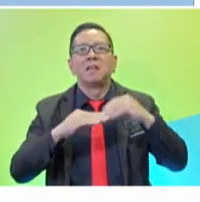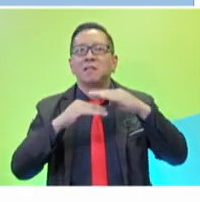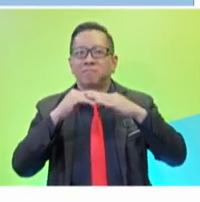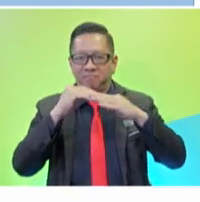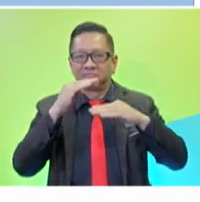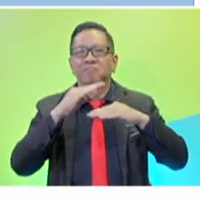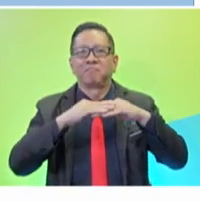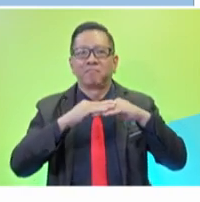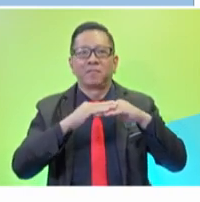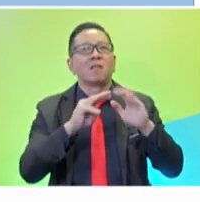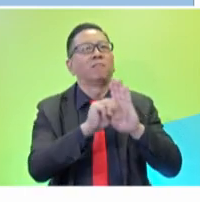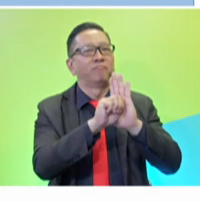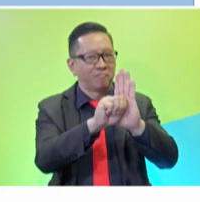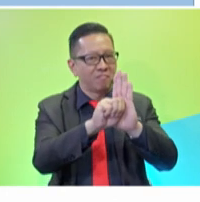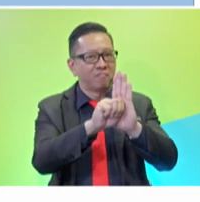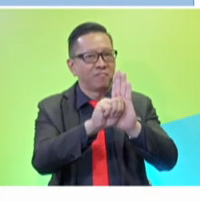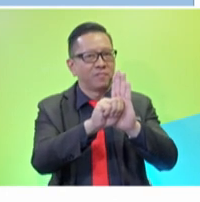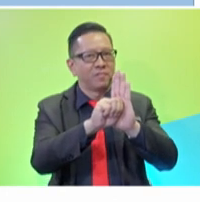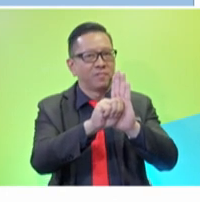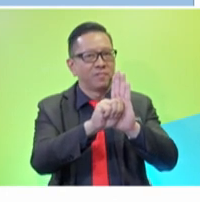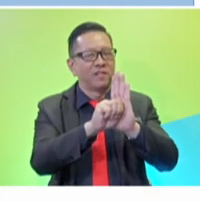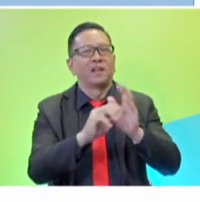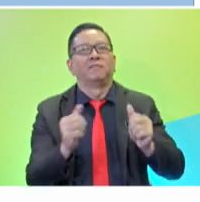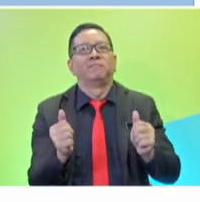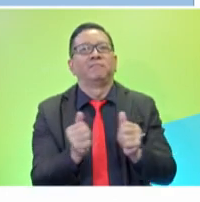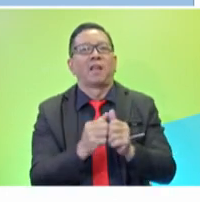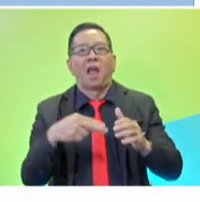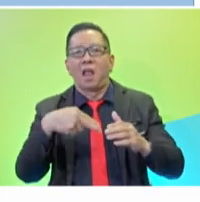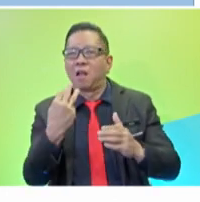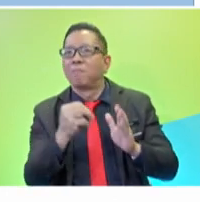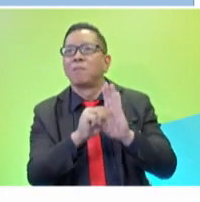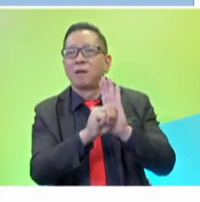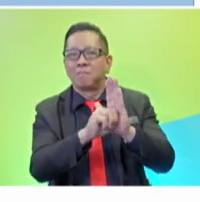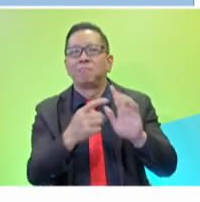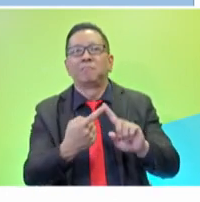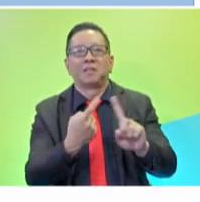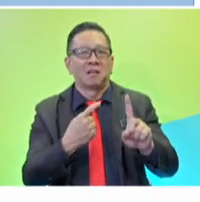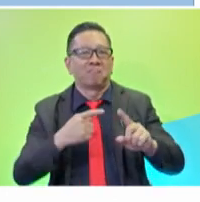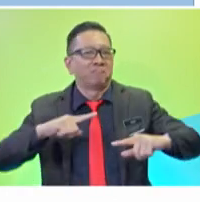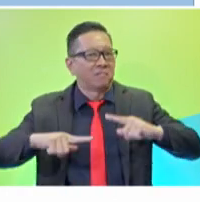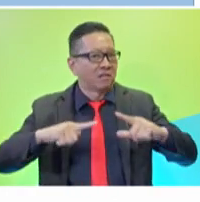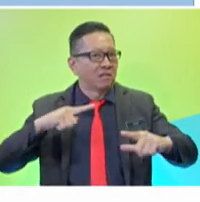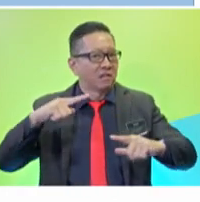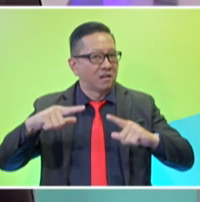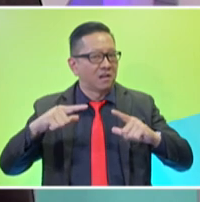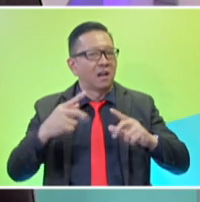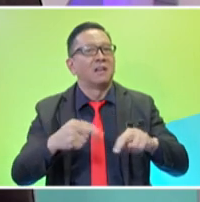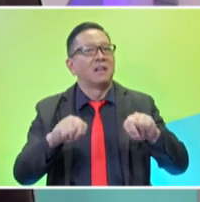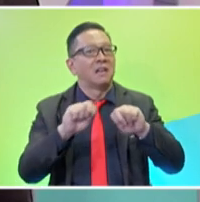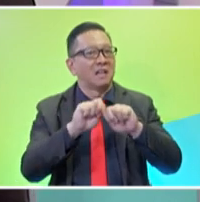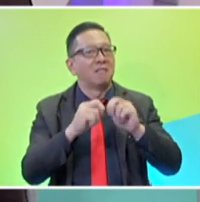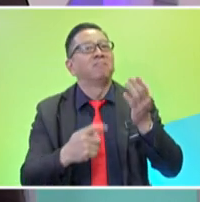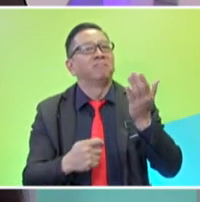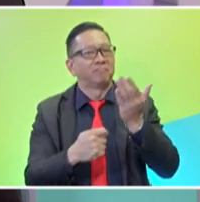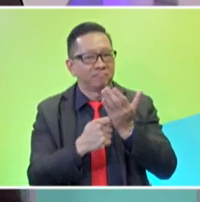muka atau pemodel ada juga menghasilkan dan model berdasarkan laporan dan juga nilai tambah ya